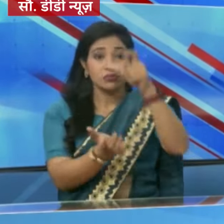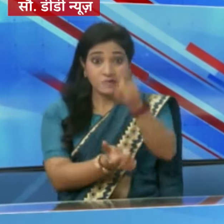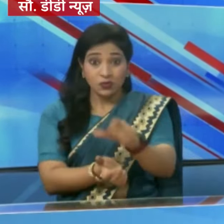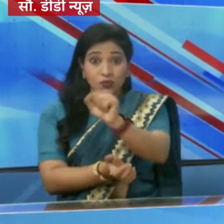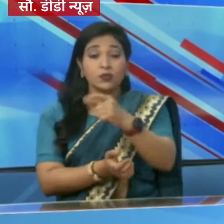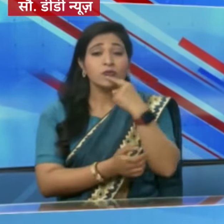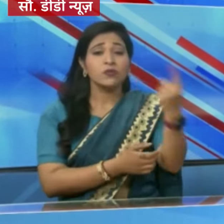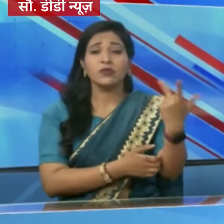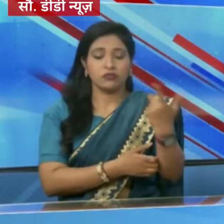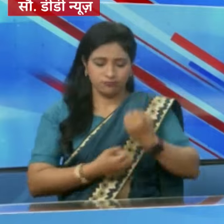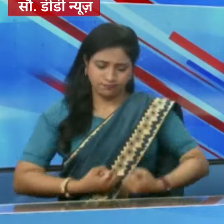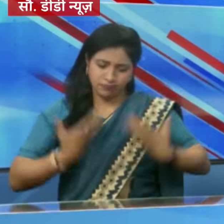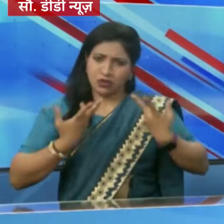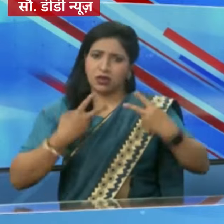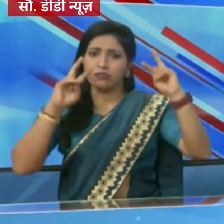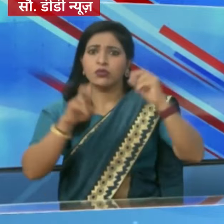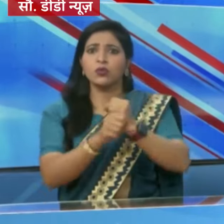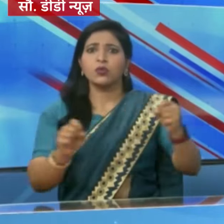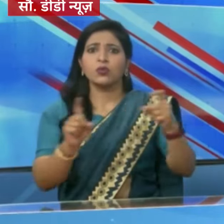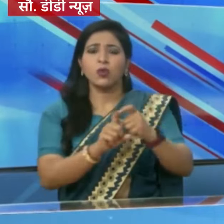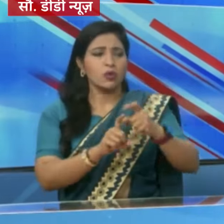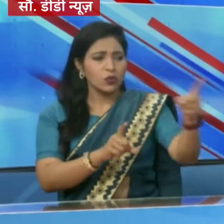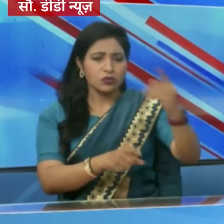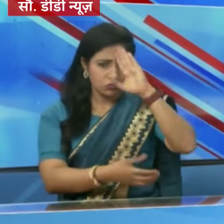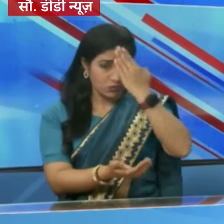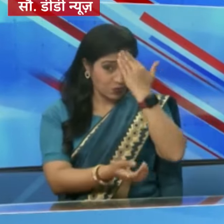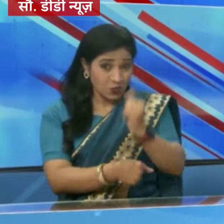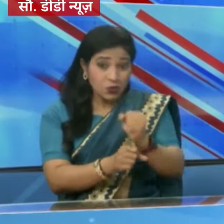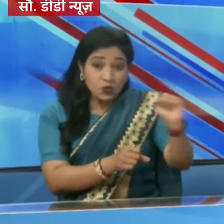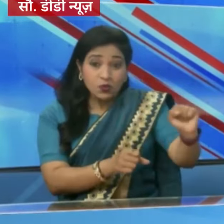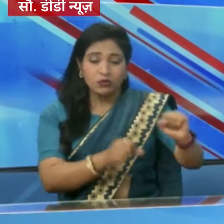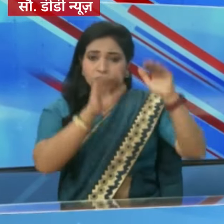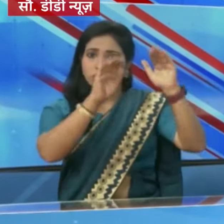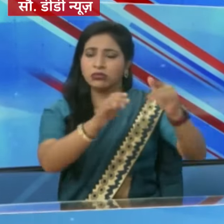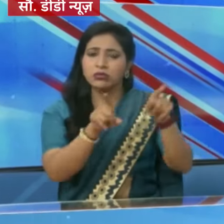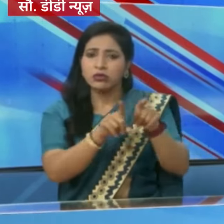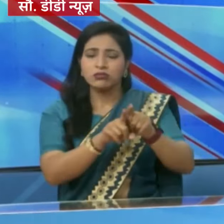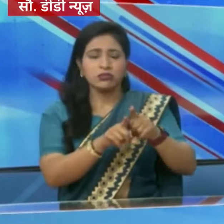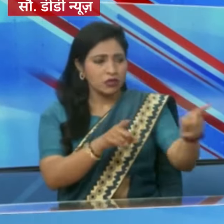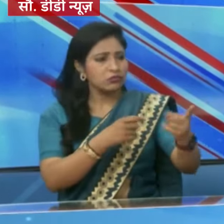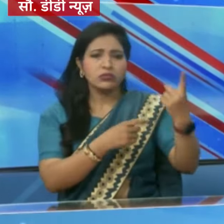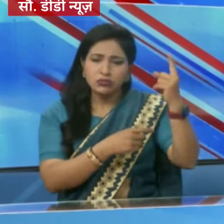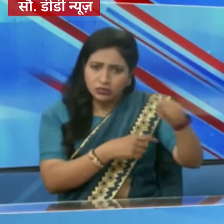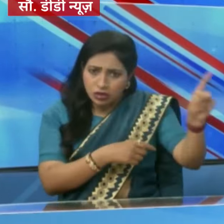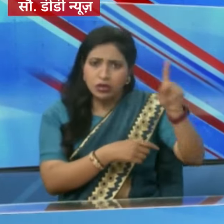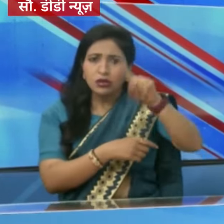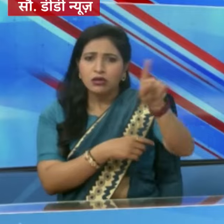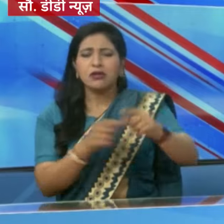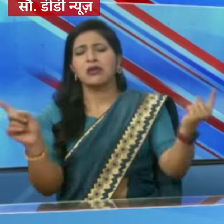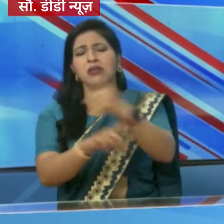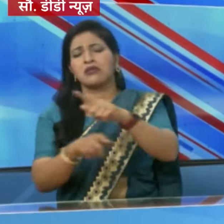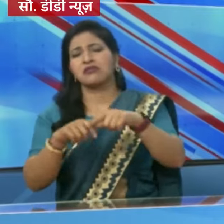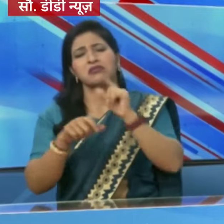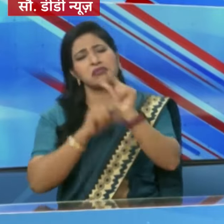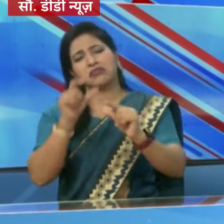बहुत खुश हैं बाबा की कृपा है यह भगवान का न्याय है विपक्ष कुछ भी कह सकता है कोई फर्क नहीं पड़ता